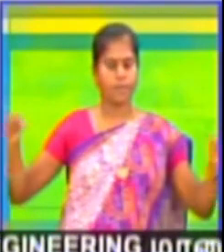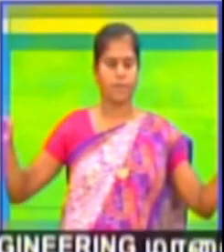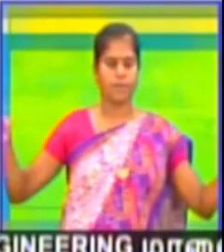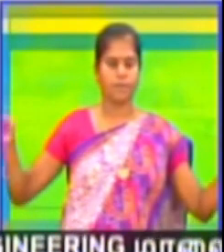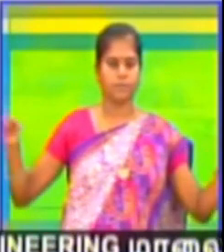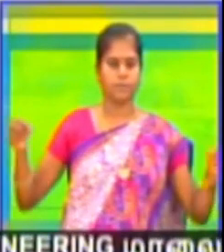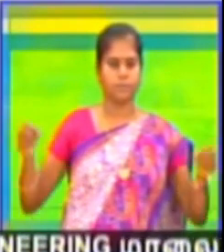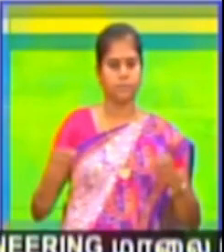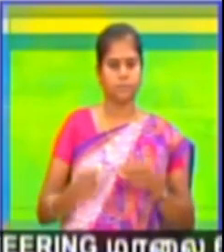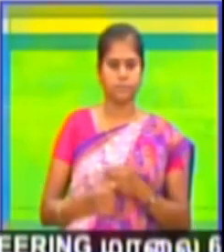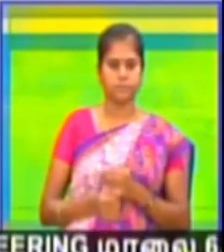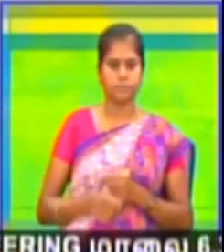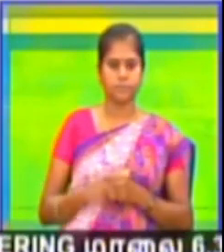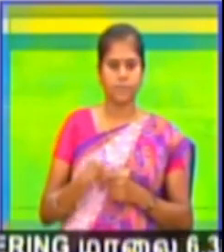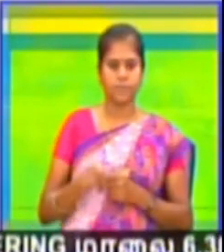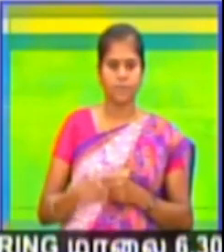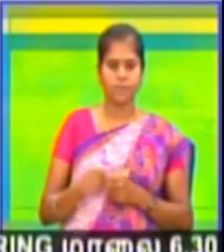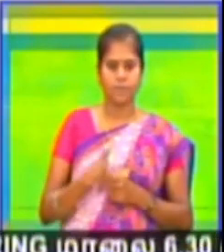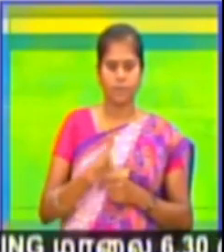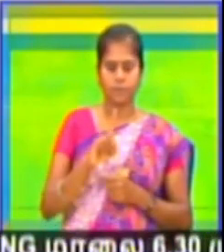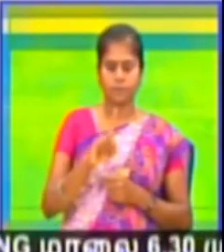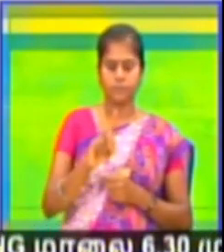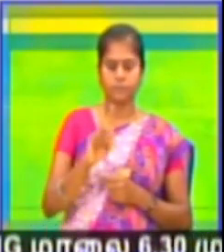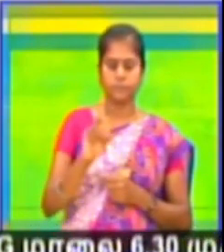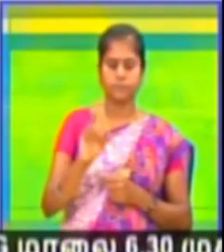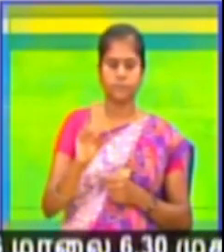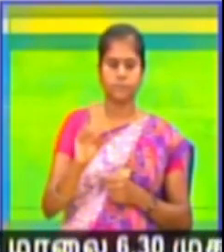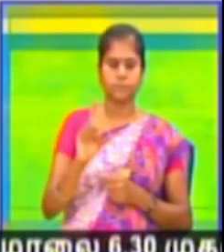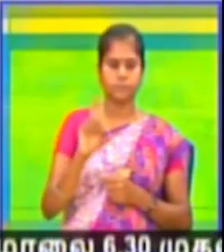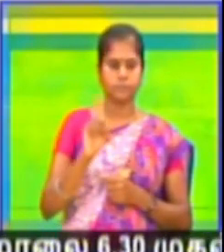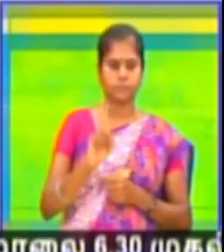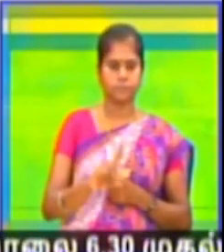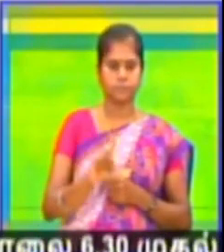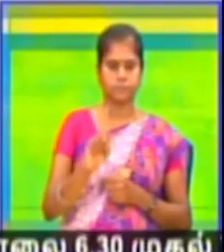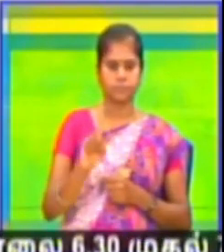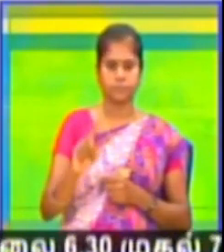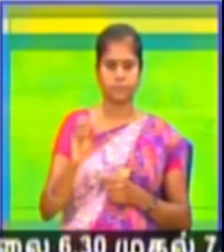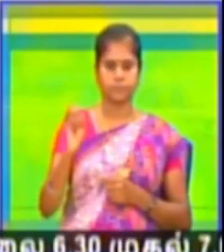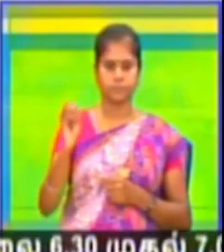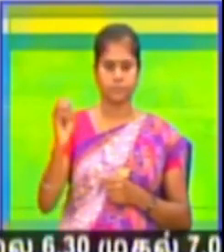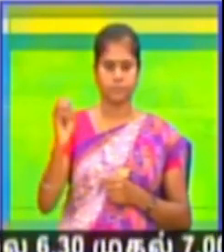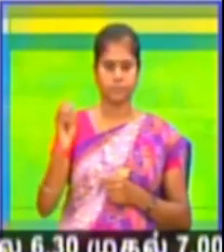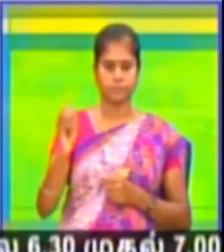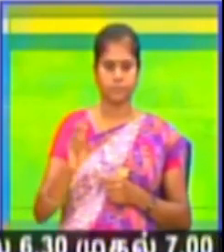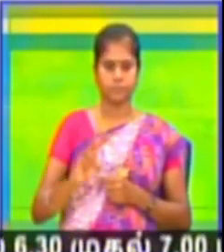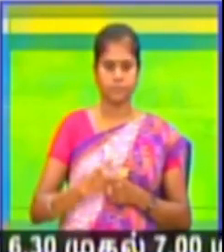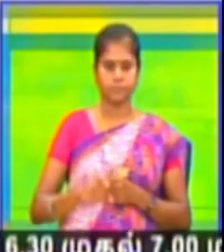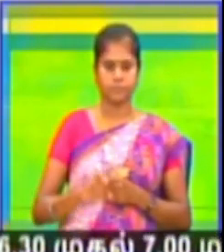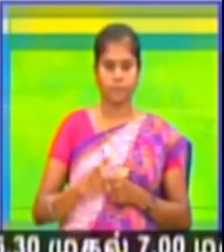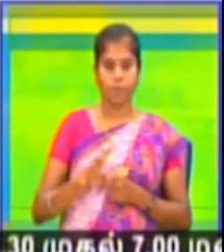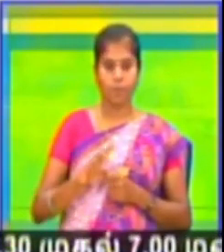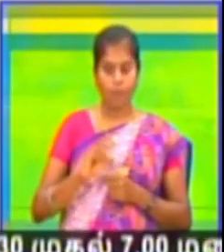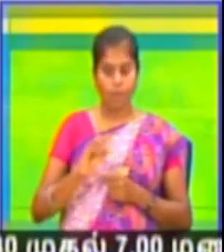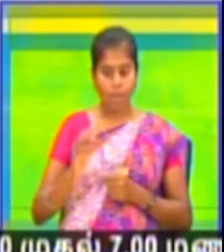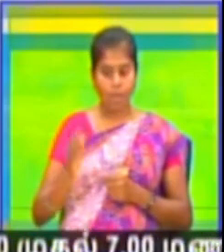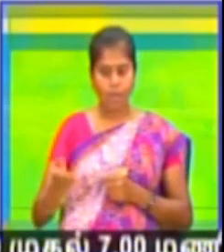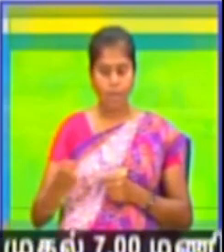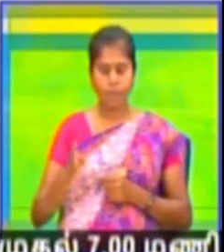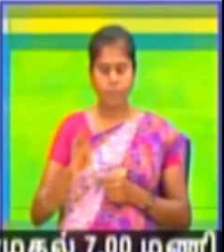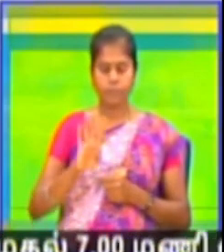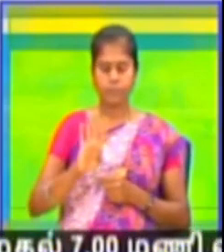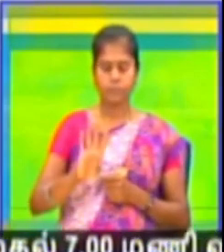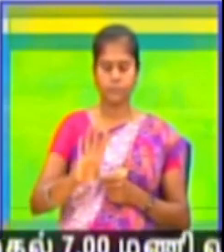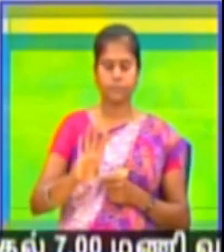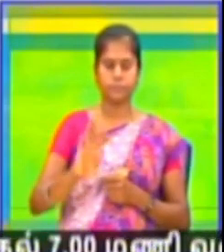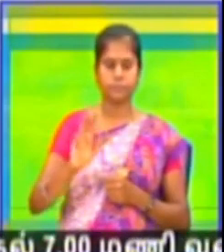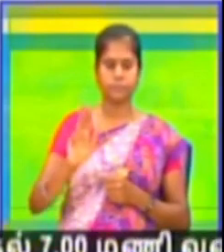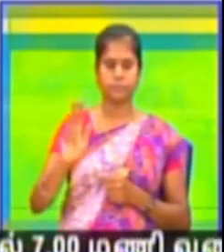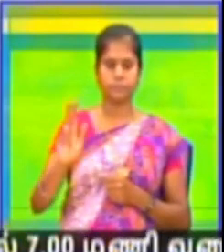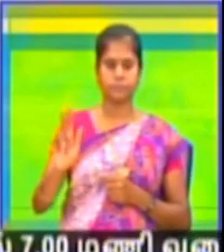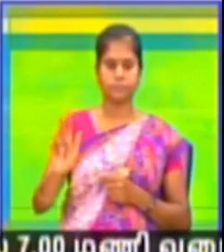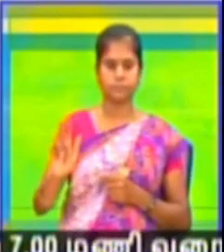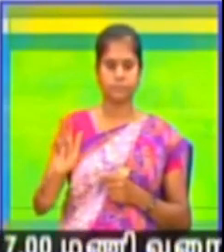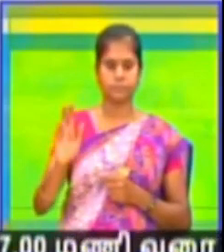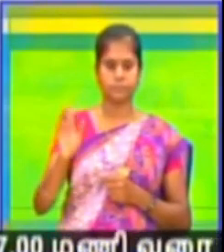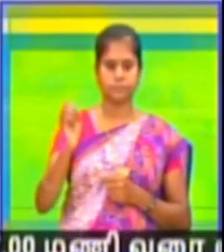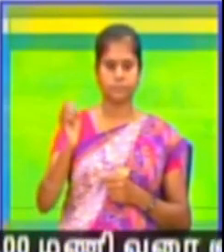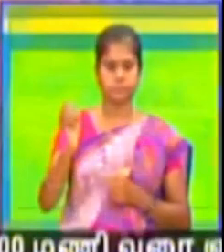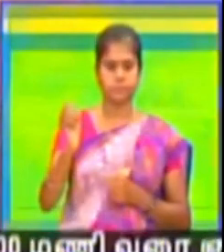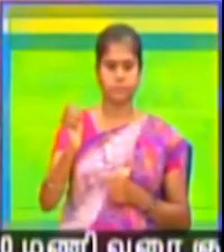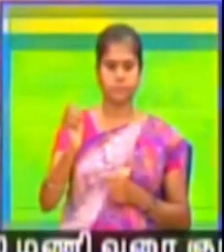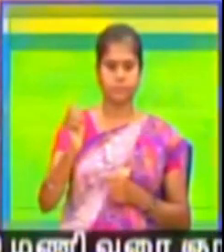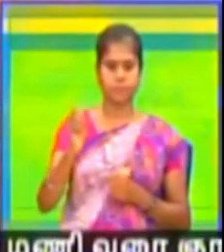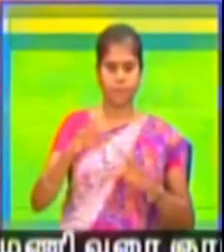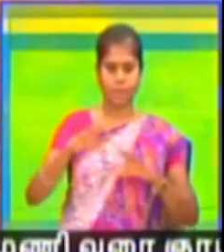110 கிலோமீட்டர்லேருந்து 480 கிலோமீட்டர் வரைக்கும் அகலம் வேறுபட்டு